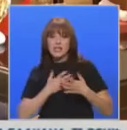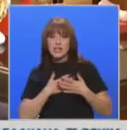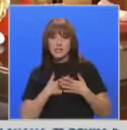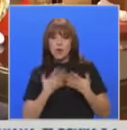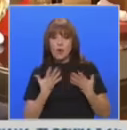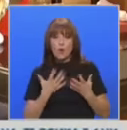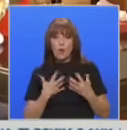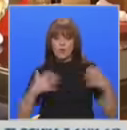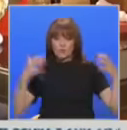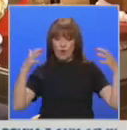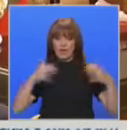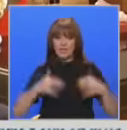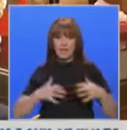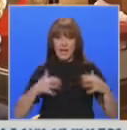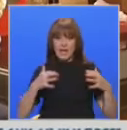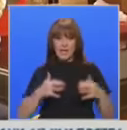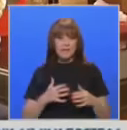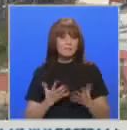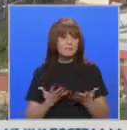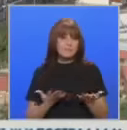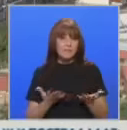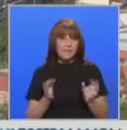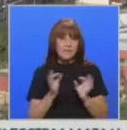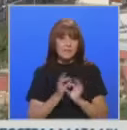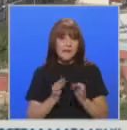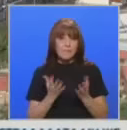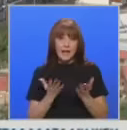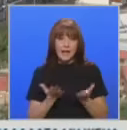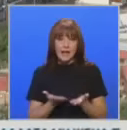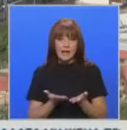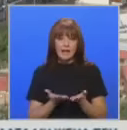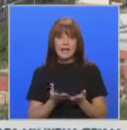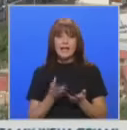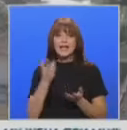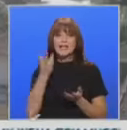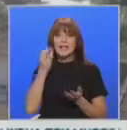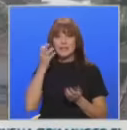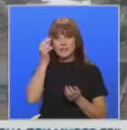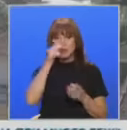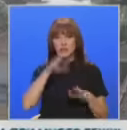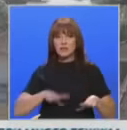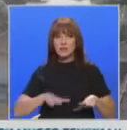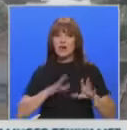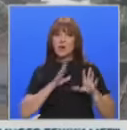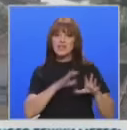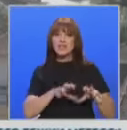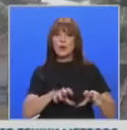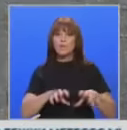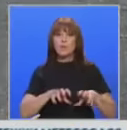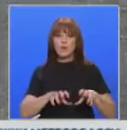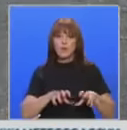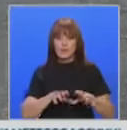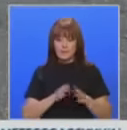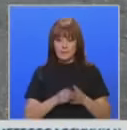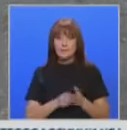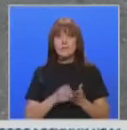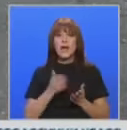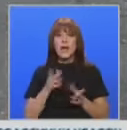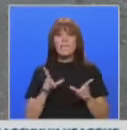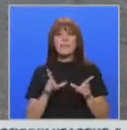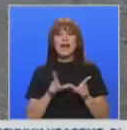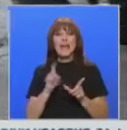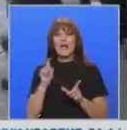безпрецедентно количество дъжд, няма как да няма наводнения. 30 български граждани остават блокирани във Волос. Вицепремиера и външен министър